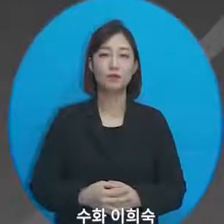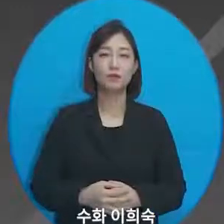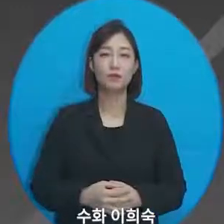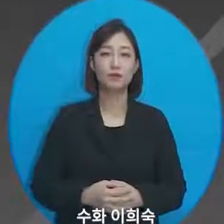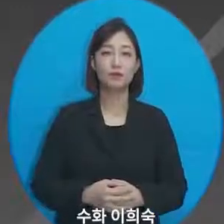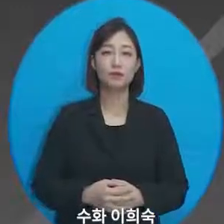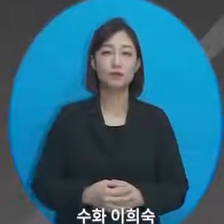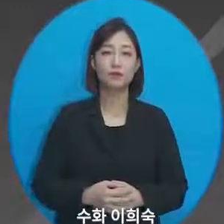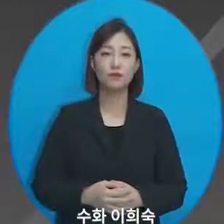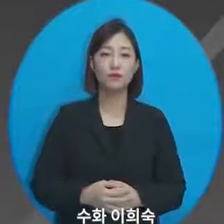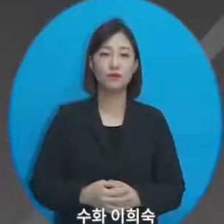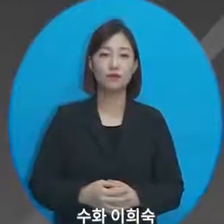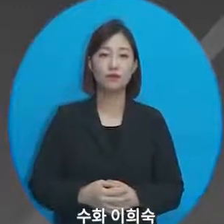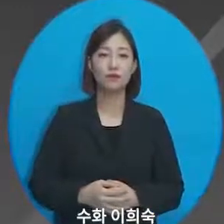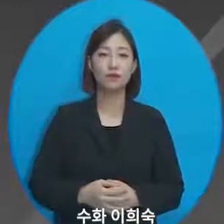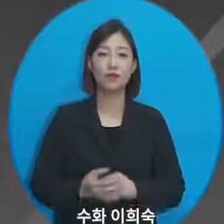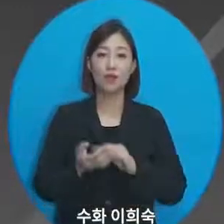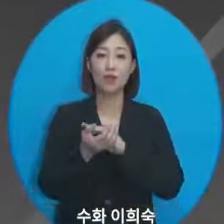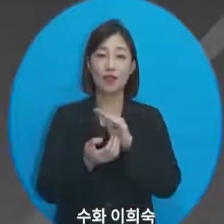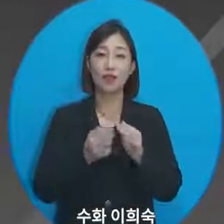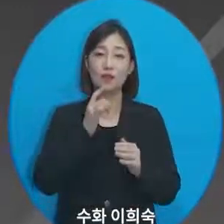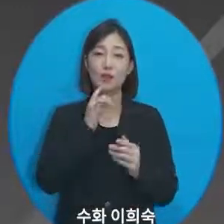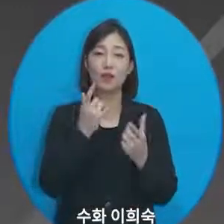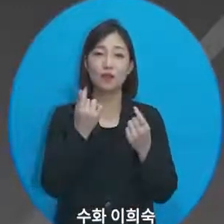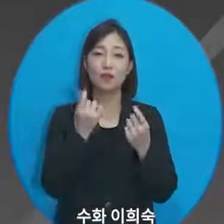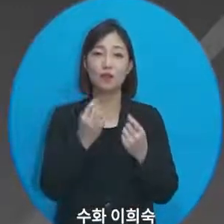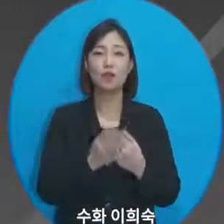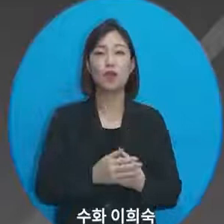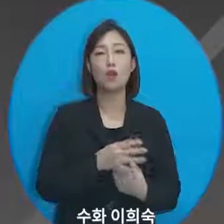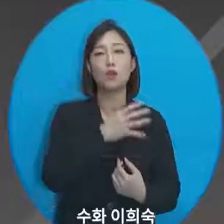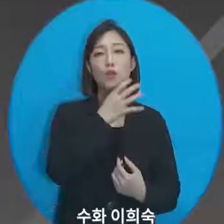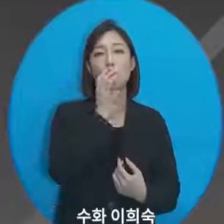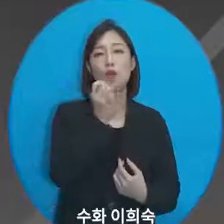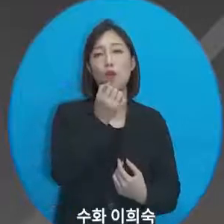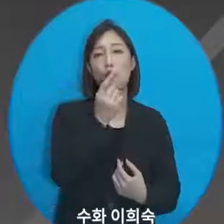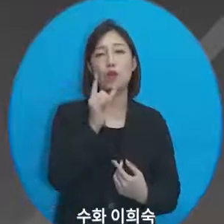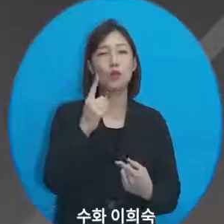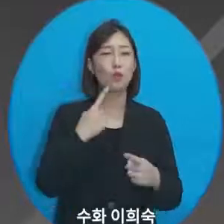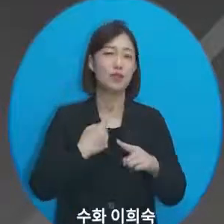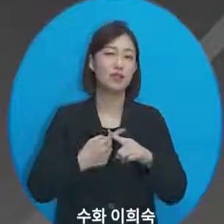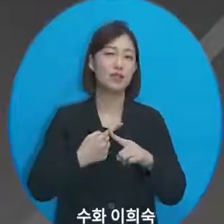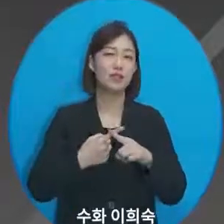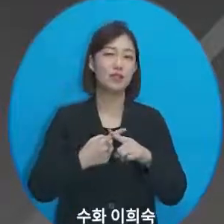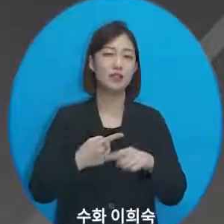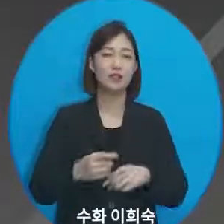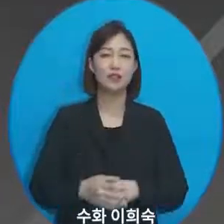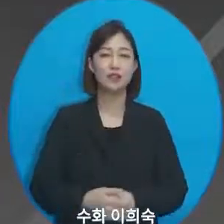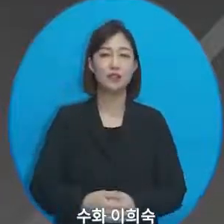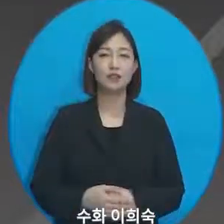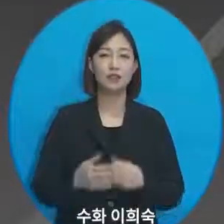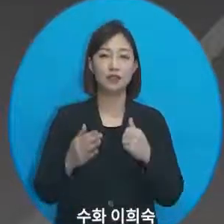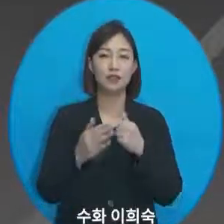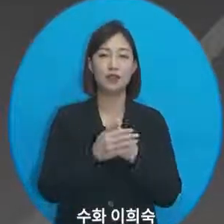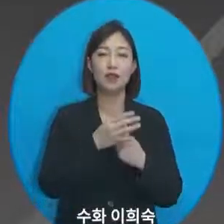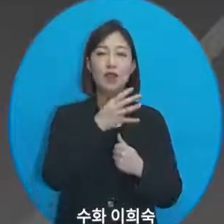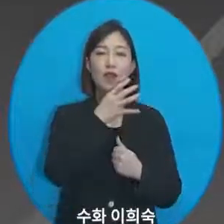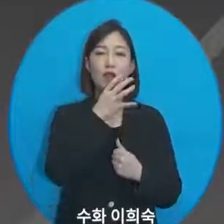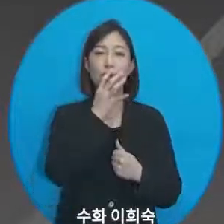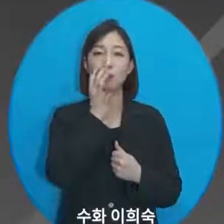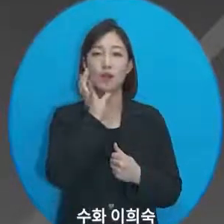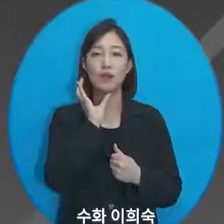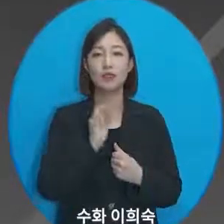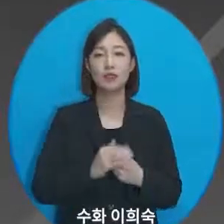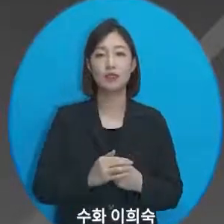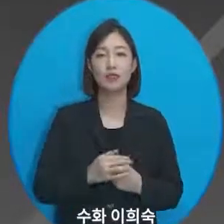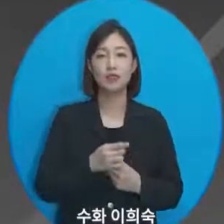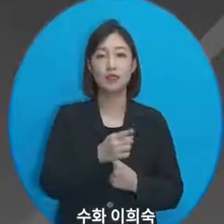복합적으로 나타나는 것이 앞에서도 이야기했듯이 노인 문제입니다. 그래서 노인들은 우리가 살아갈 때 피할